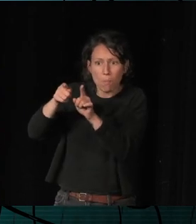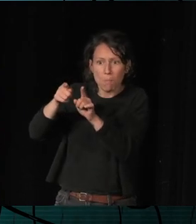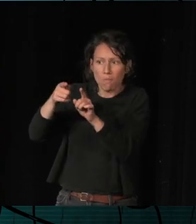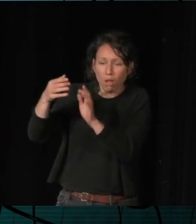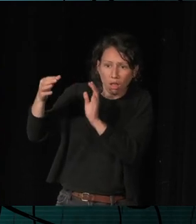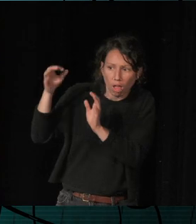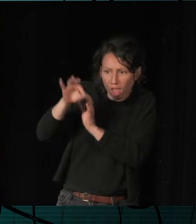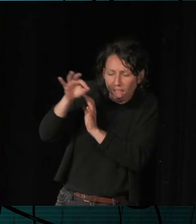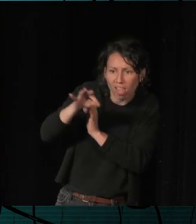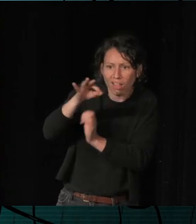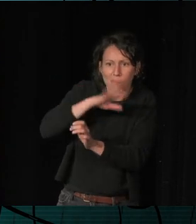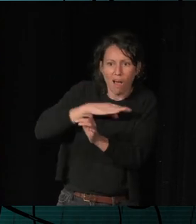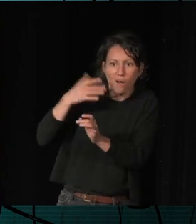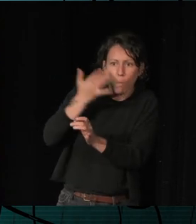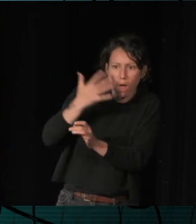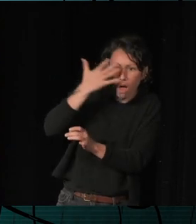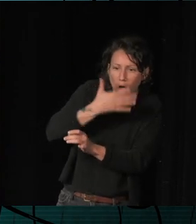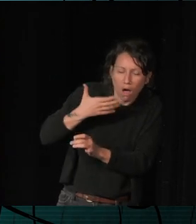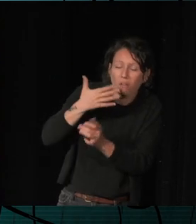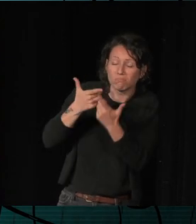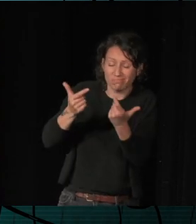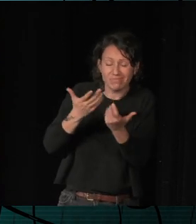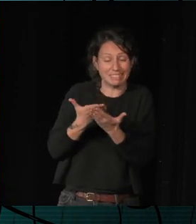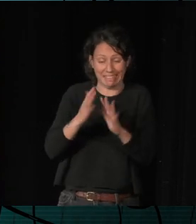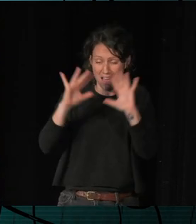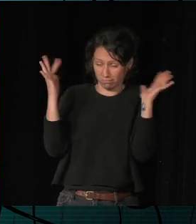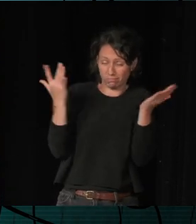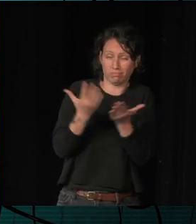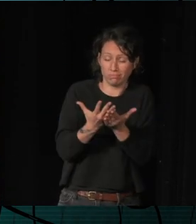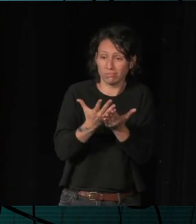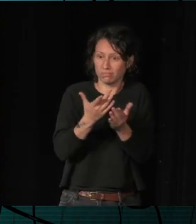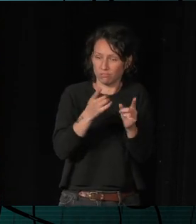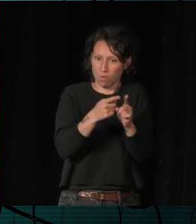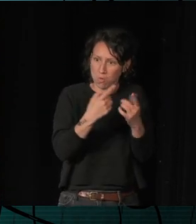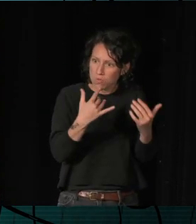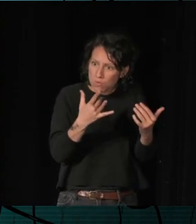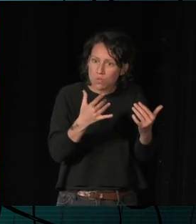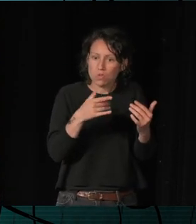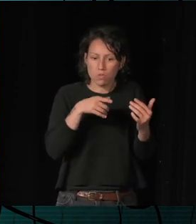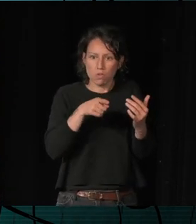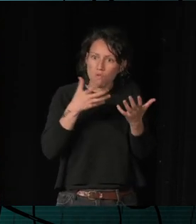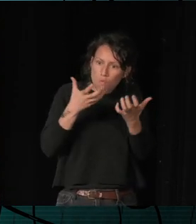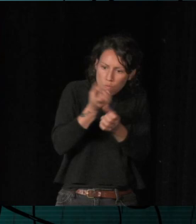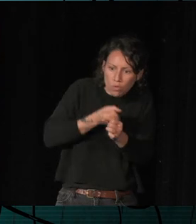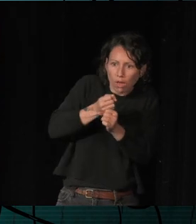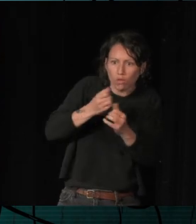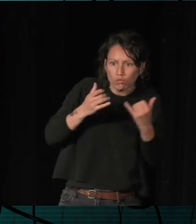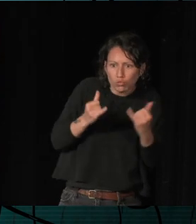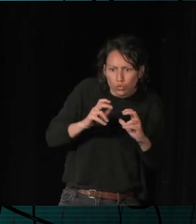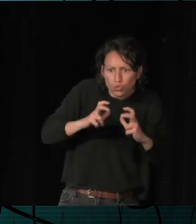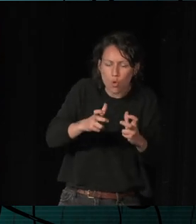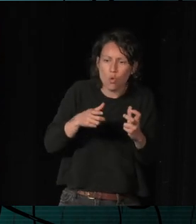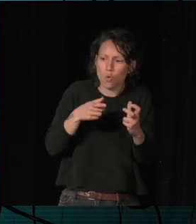une des développeuses, Laura Hunt, il y avait un vrai désir de sa part, en tout cas, d'ancrer son récit dans une réalité historique, de parler en fait des